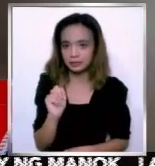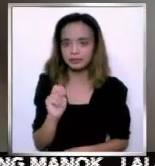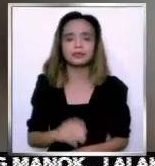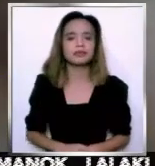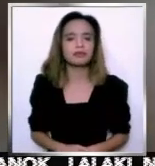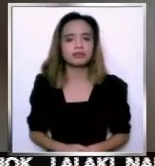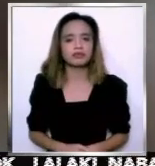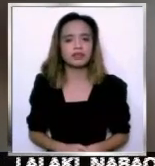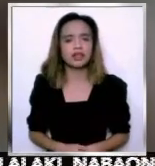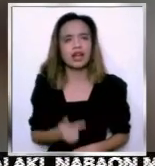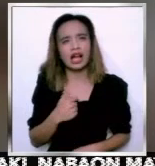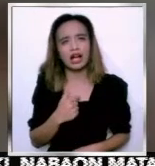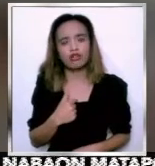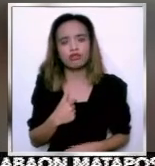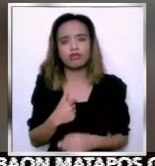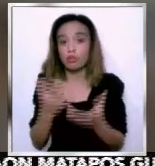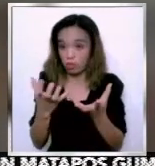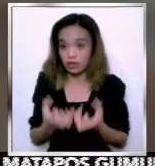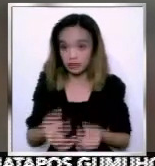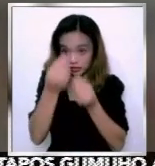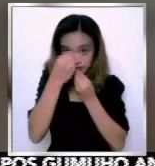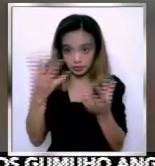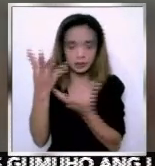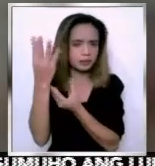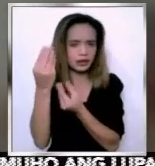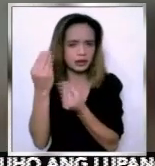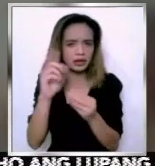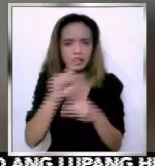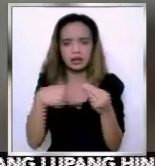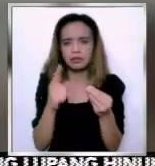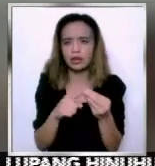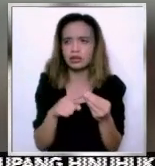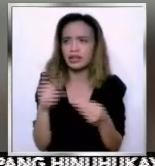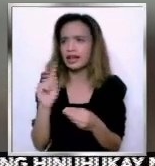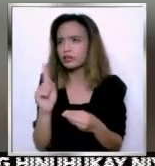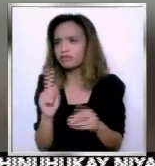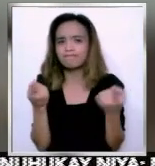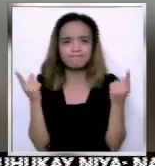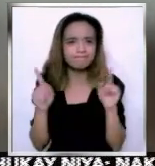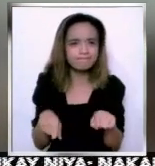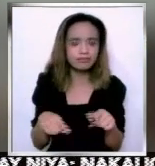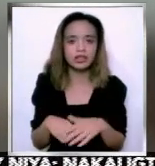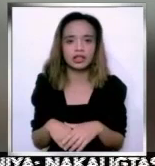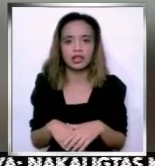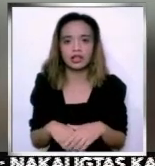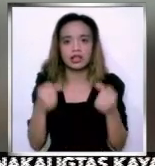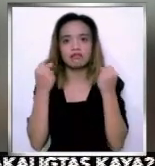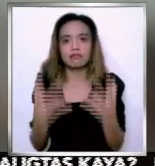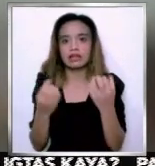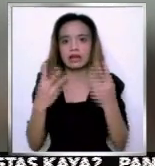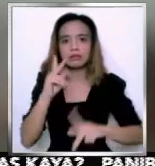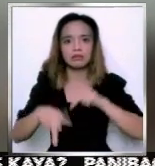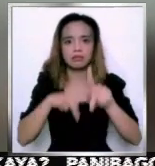I wanted to update you guys on what's been going on. Nagulantang ang marami nang